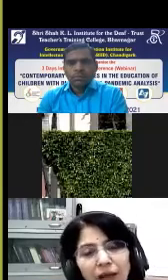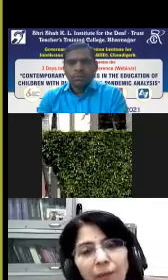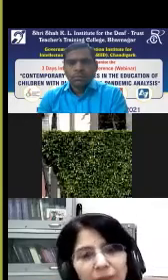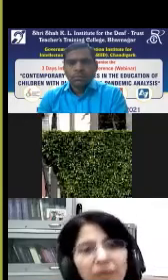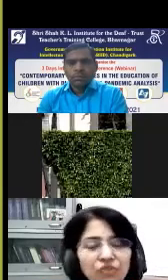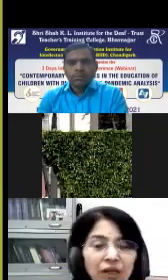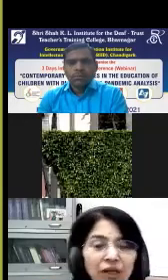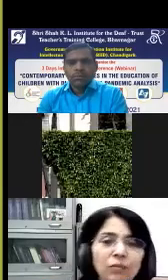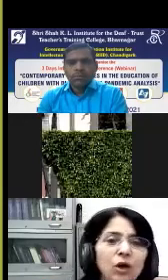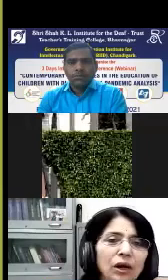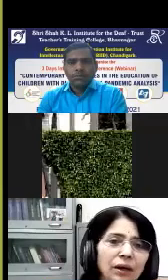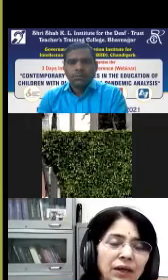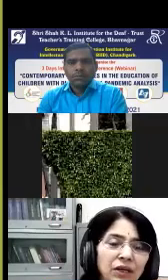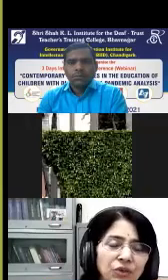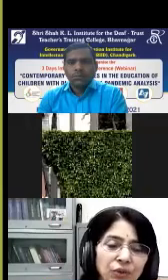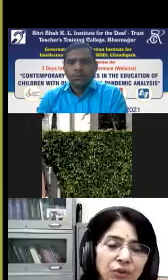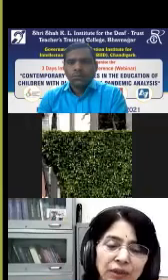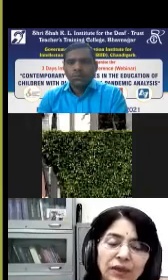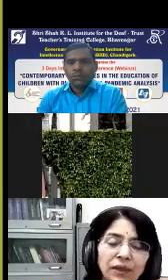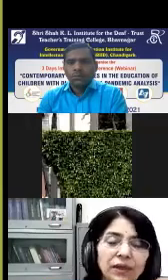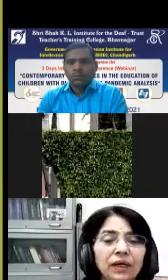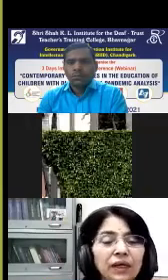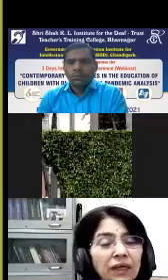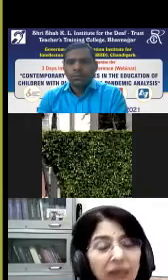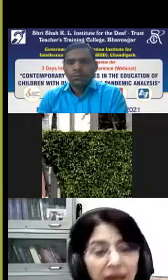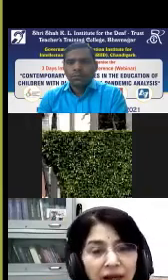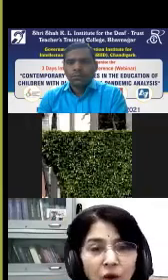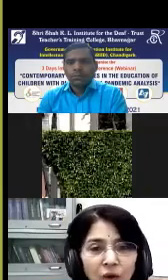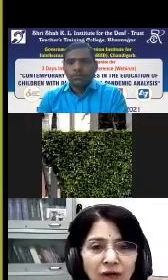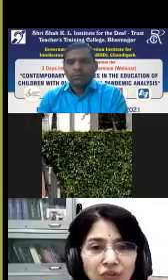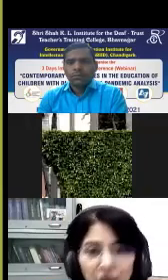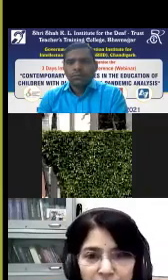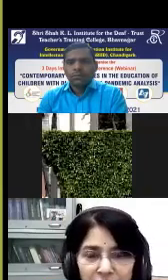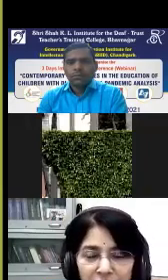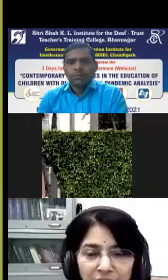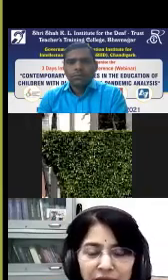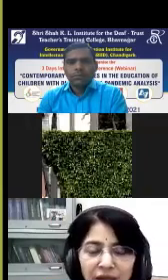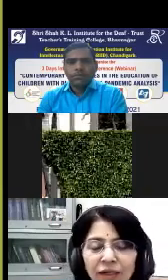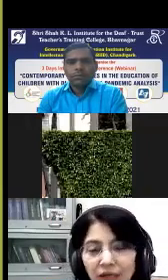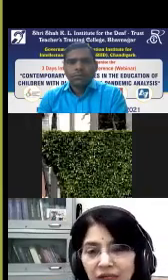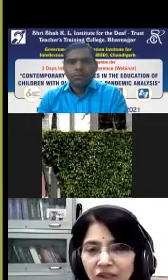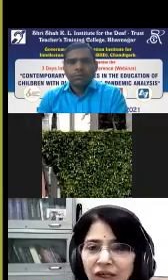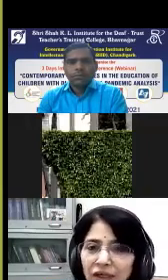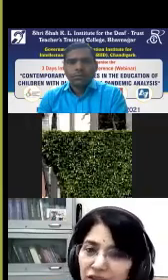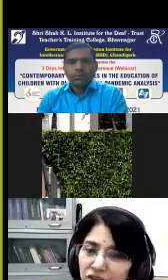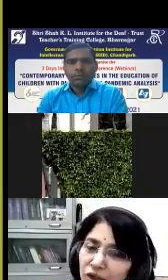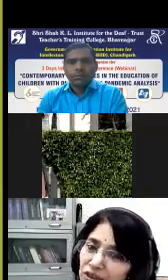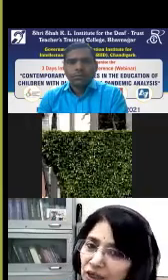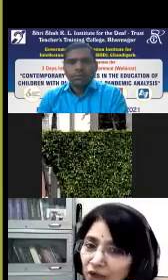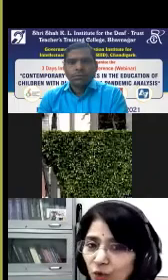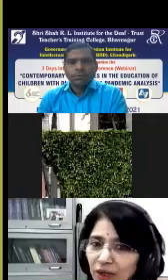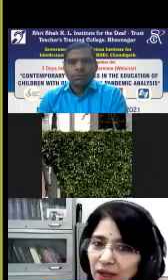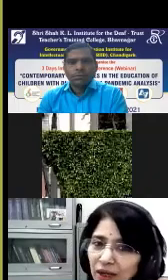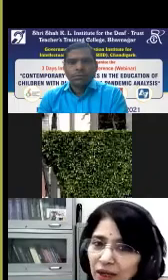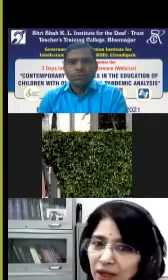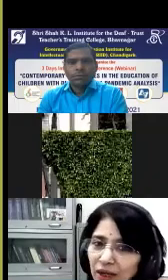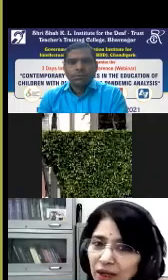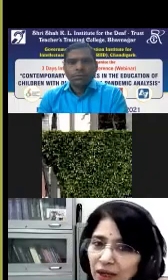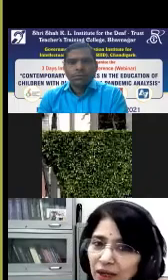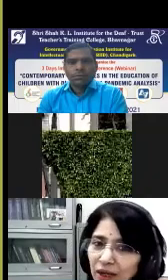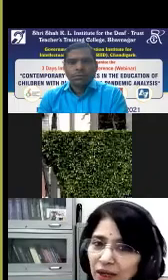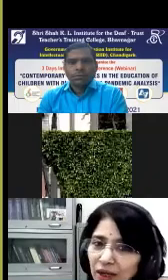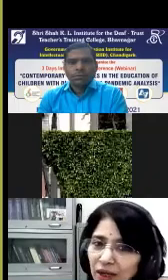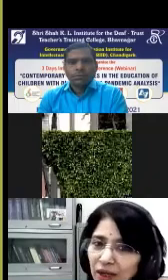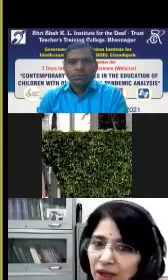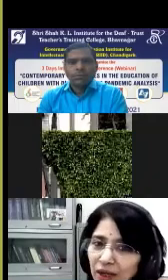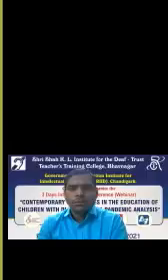ये हमें बच्चे के लिए मॉडल करने की जरूरत है। ये क्या होगा, चलो देखते हैं, अच्छा इस और इस रंग को मिलाएंगे तो क्या